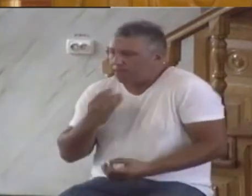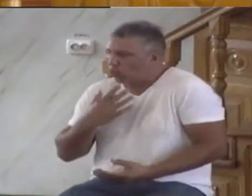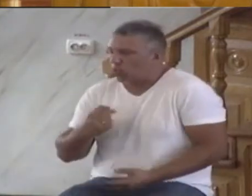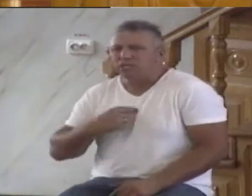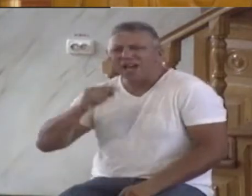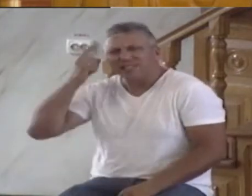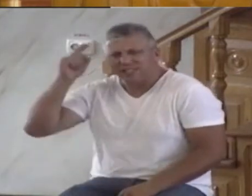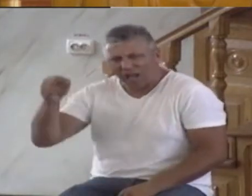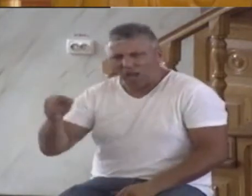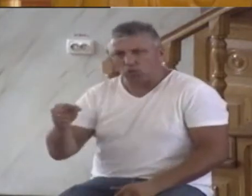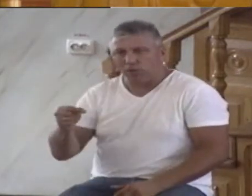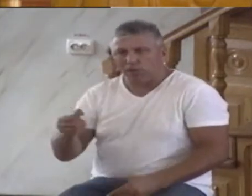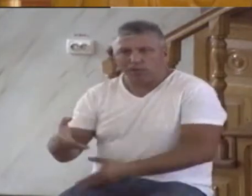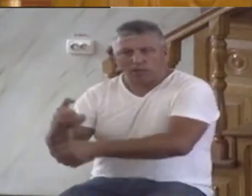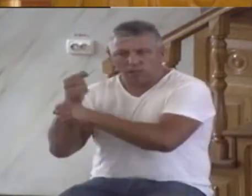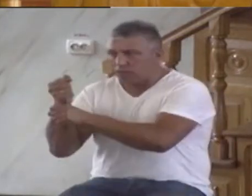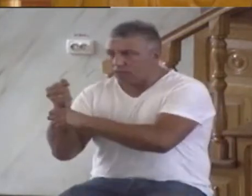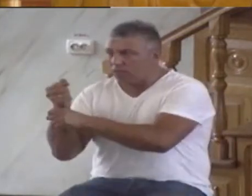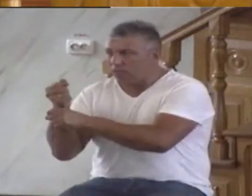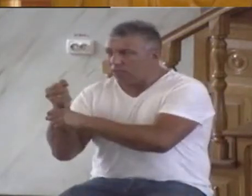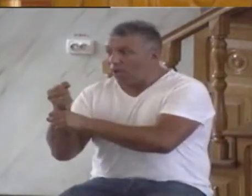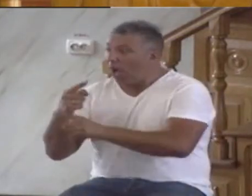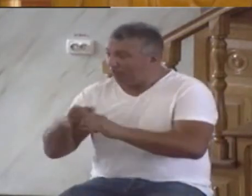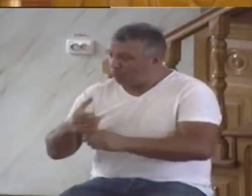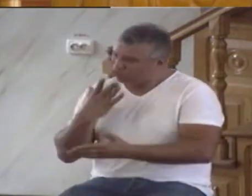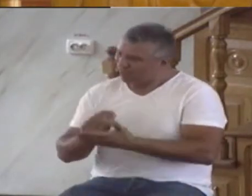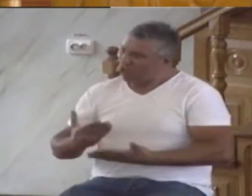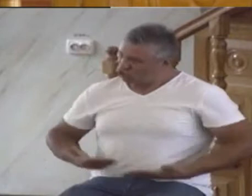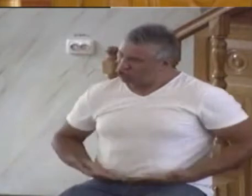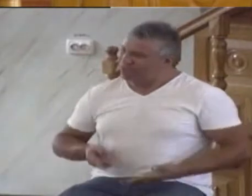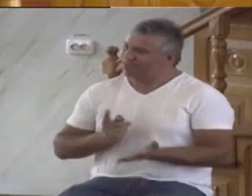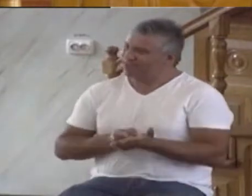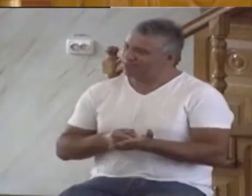своей проповеди, но и в практике жизни».